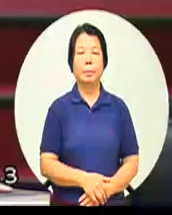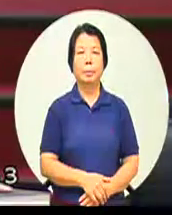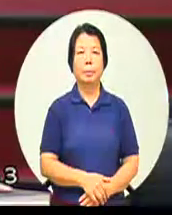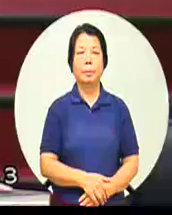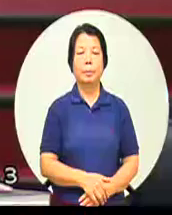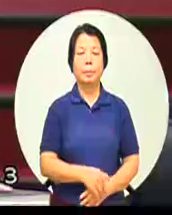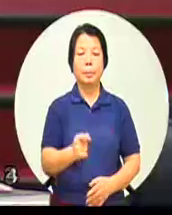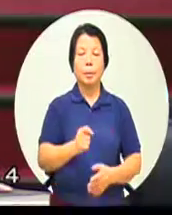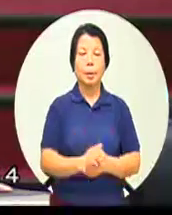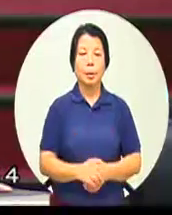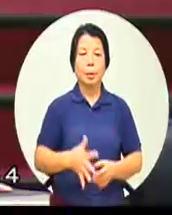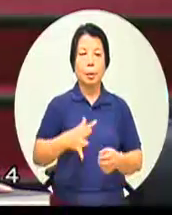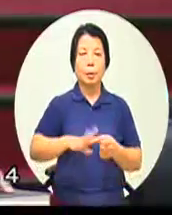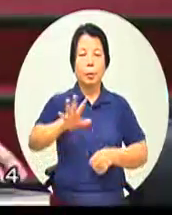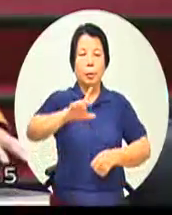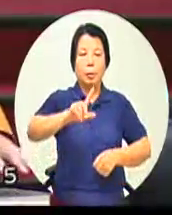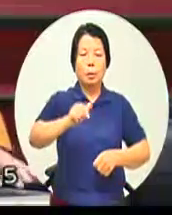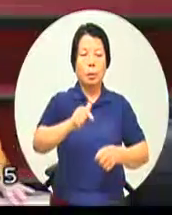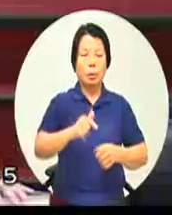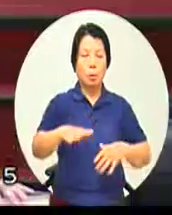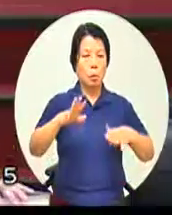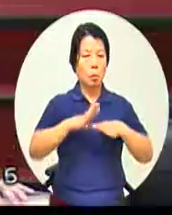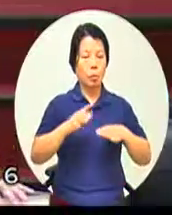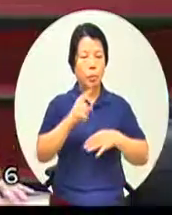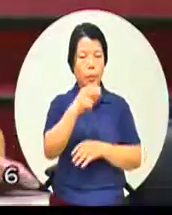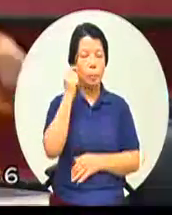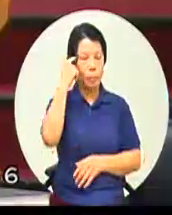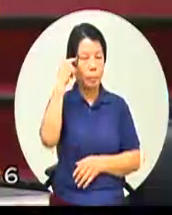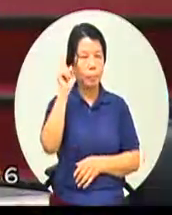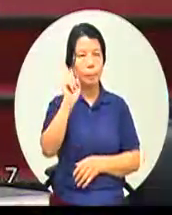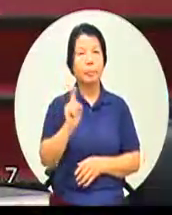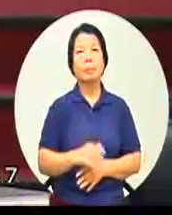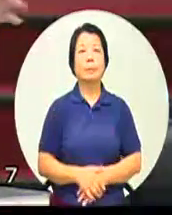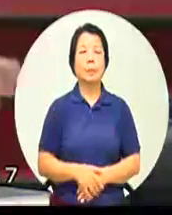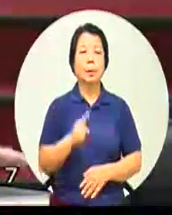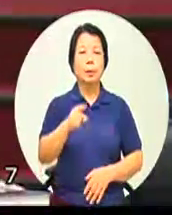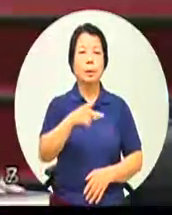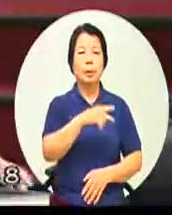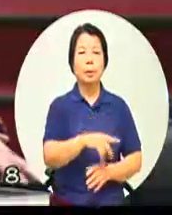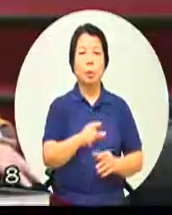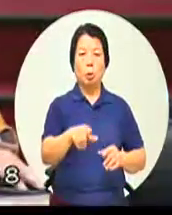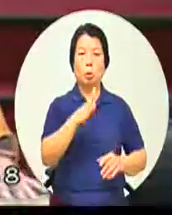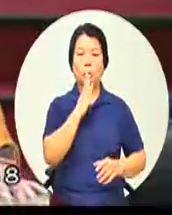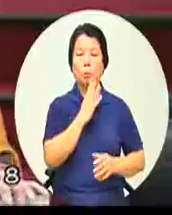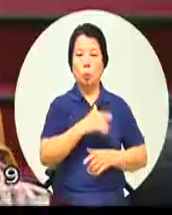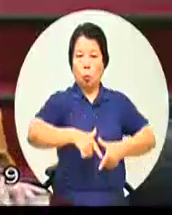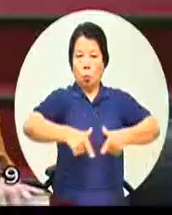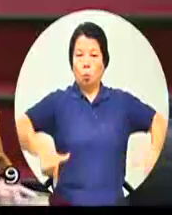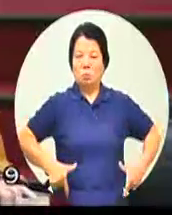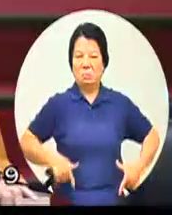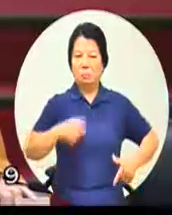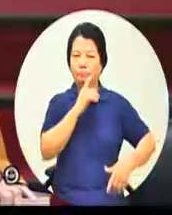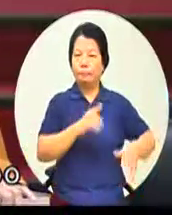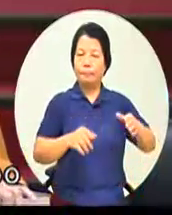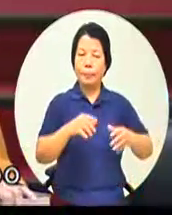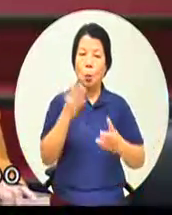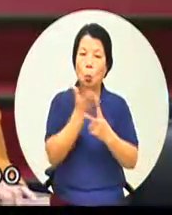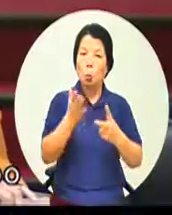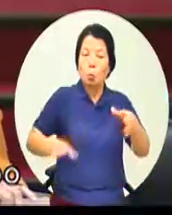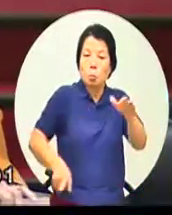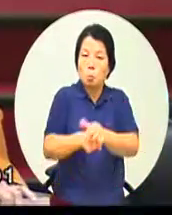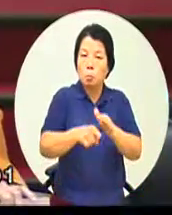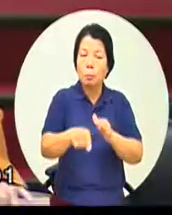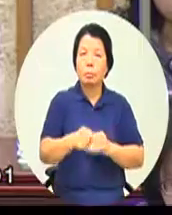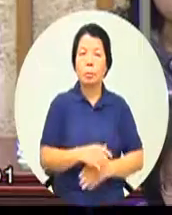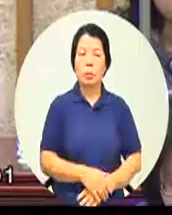高中的主管的看法，这属英雄啊，属的叛乱分子啊。